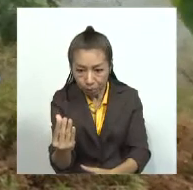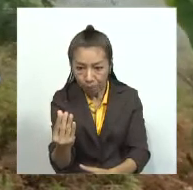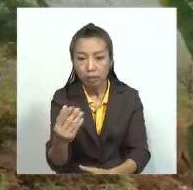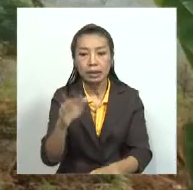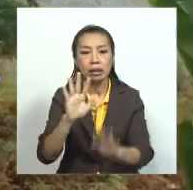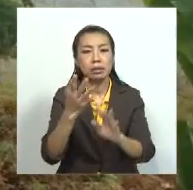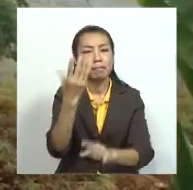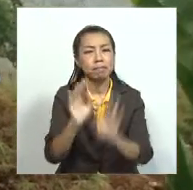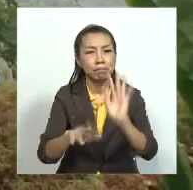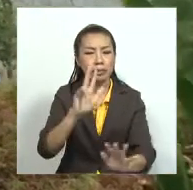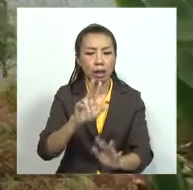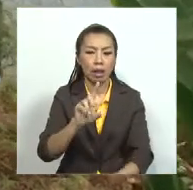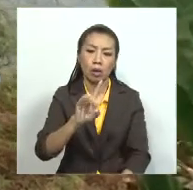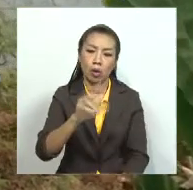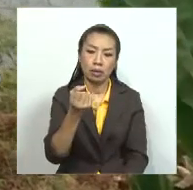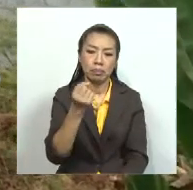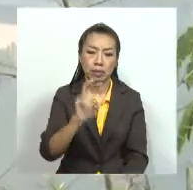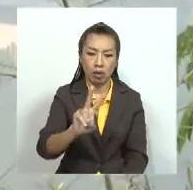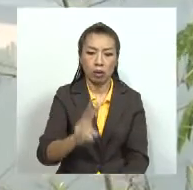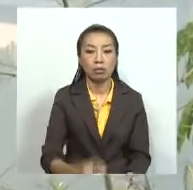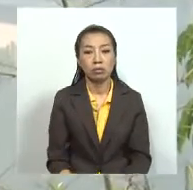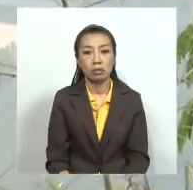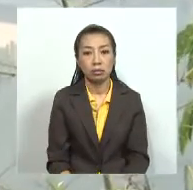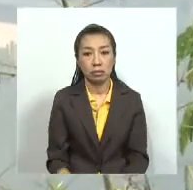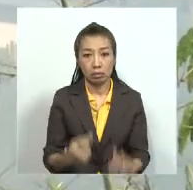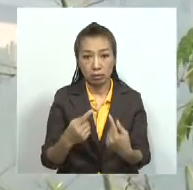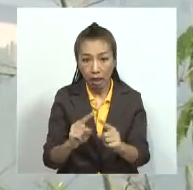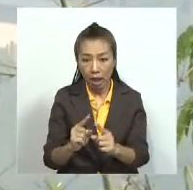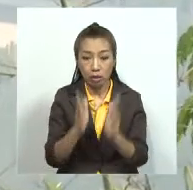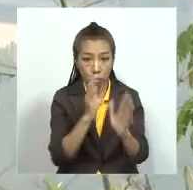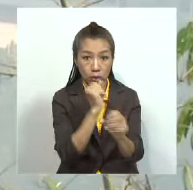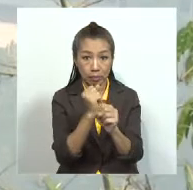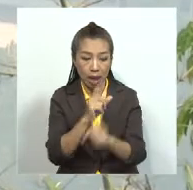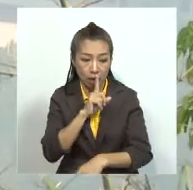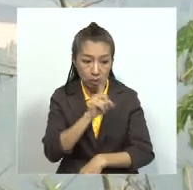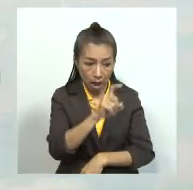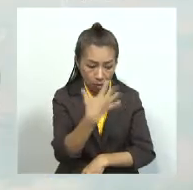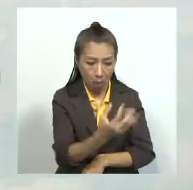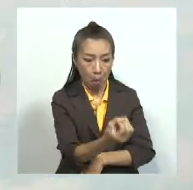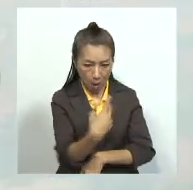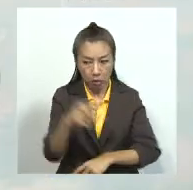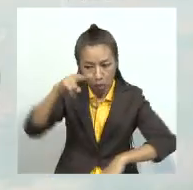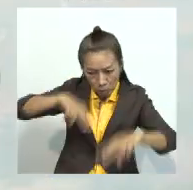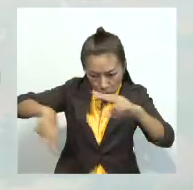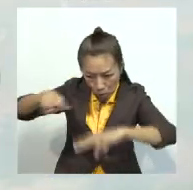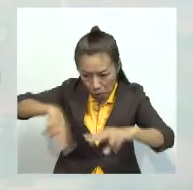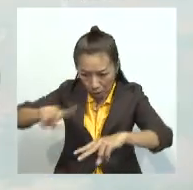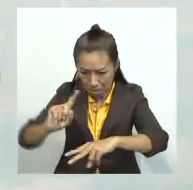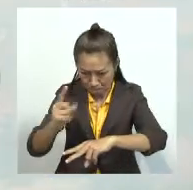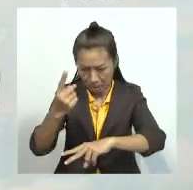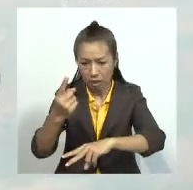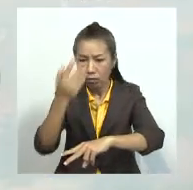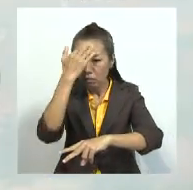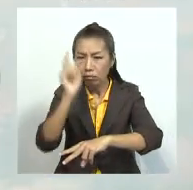นั้นลดลงเหลืออยู่ที่ประมาณ112จุดค่ะแต่จากการสอบถามเจ้าหน้าที่นะคะก็บอกว่ายังคงต้องตรวจสอบอย่างใกล้ชิดเพราะว่